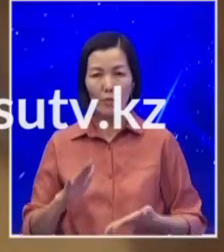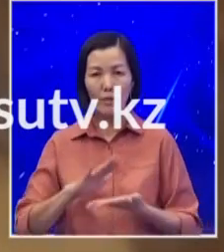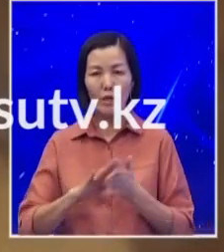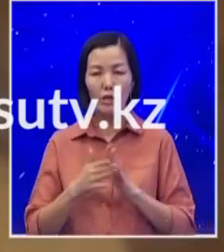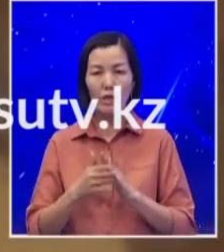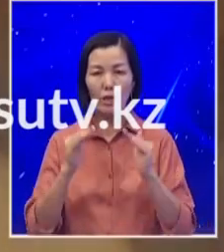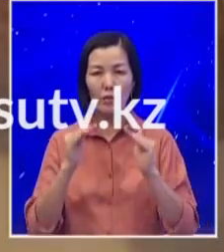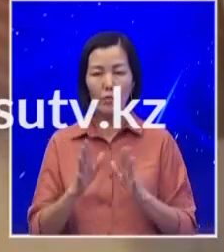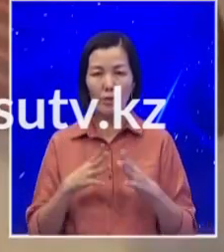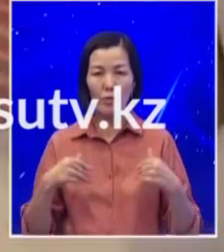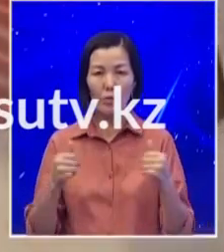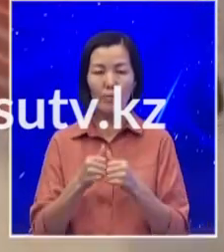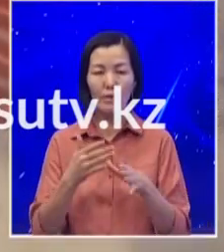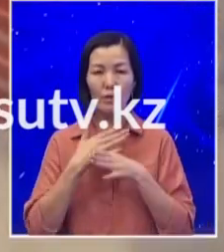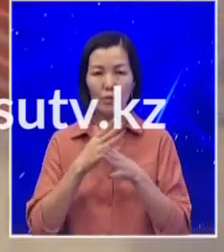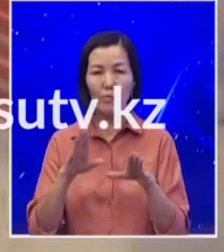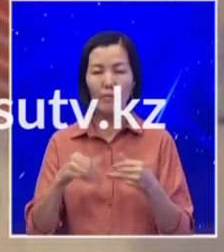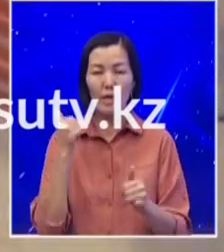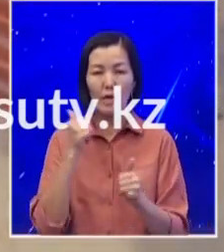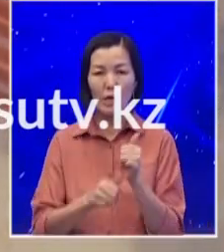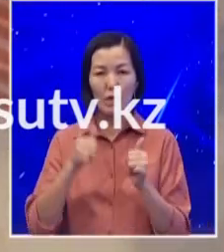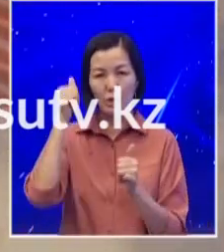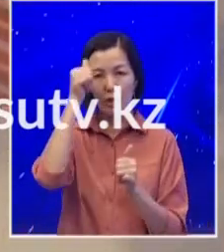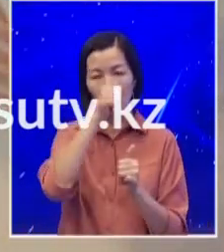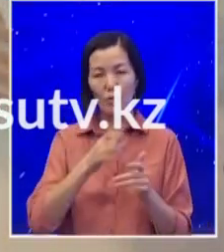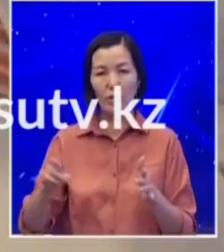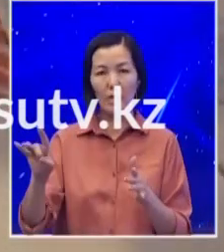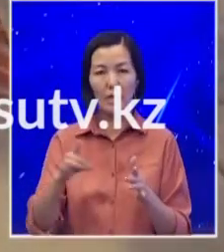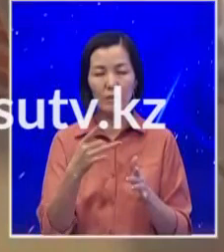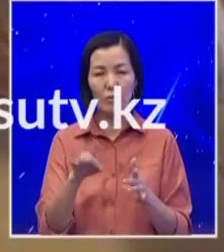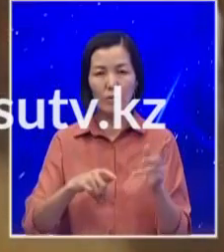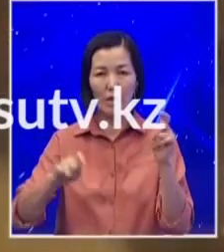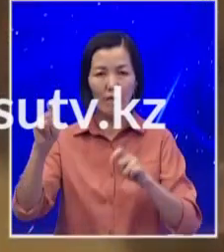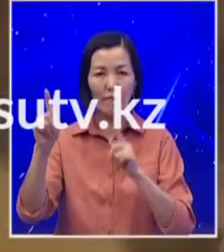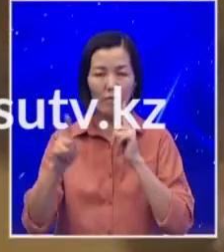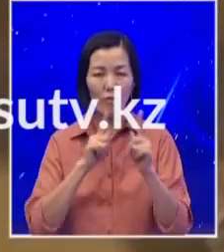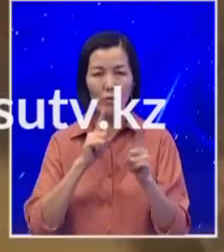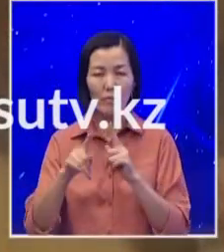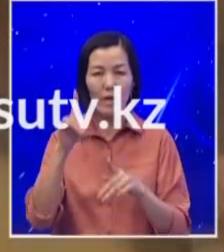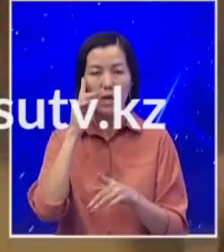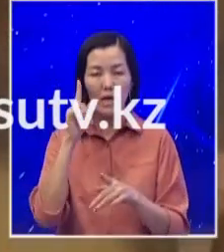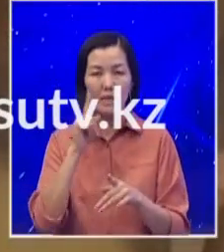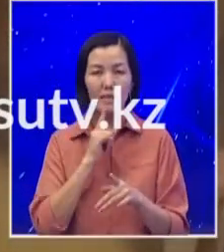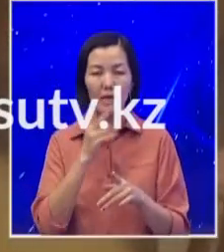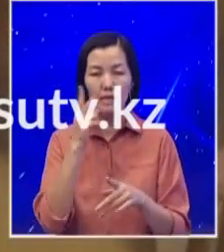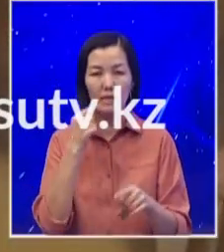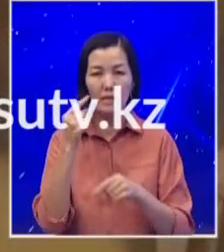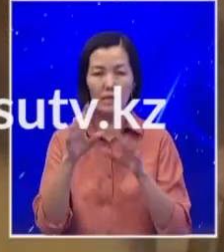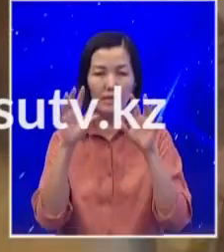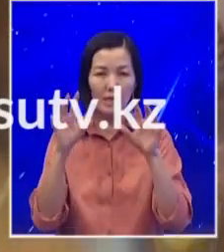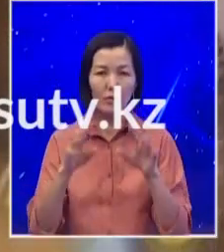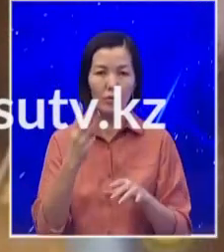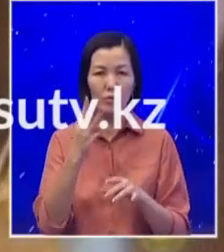отбасыларға көмек қолын созды. Жыл сайын республикалық форумдар ұйымдастырып, ұмыт болған қазақтың салт-дәстүрін жаңғыртты. Үш тілде